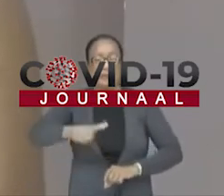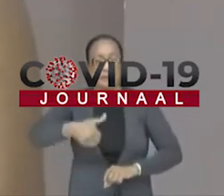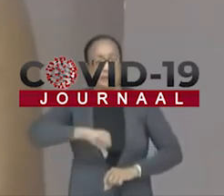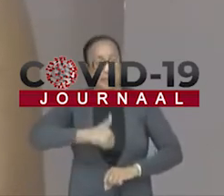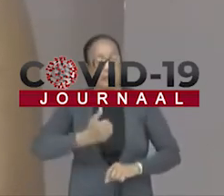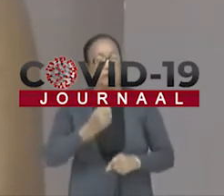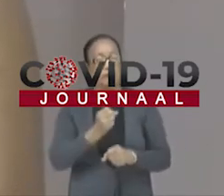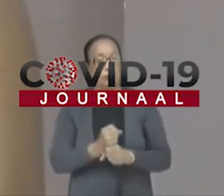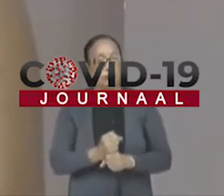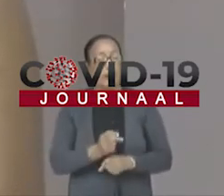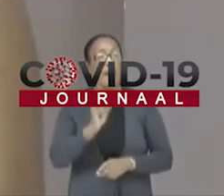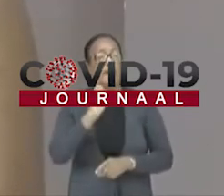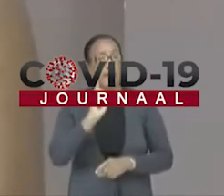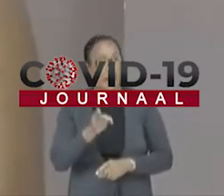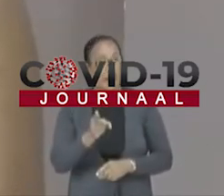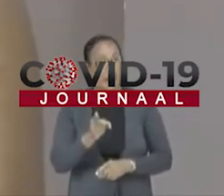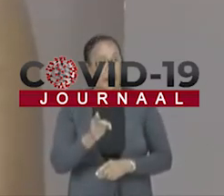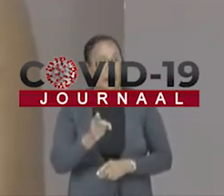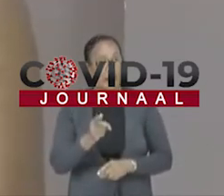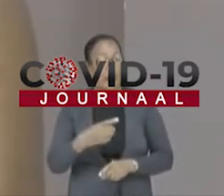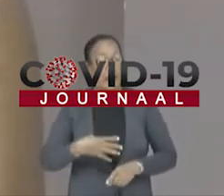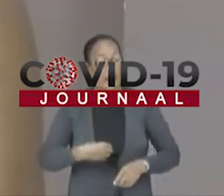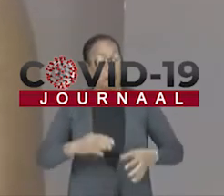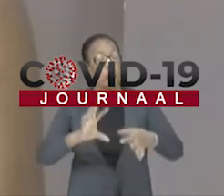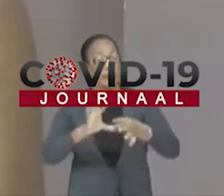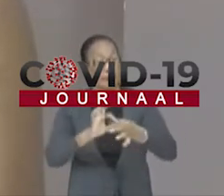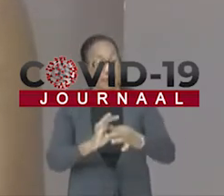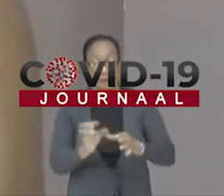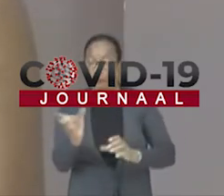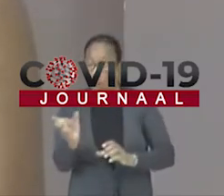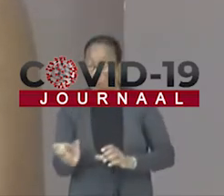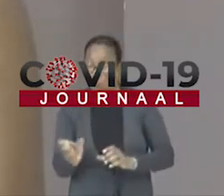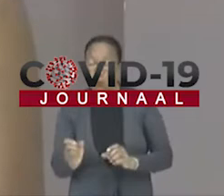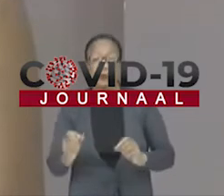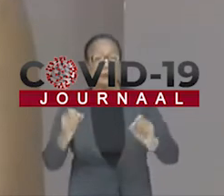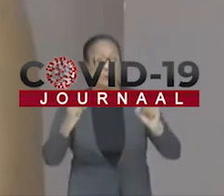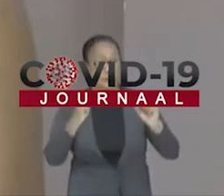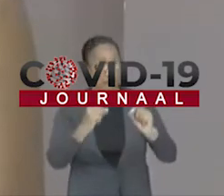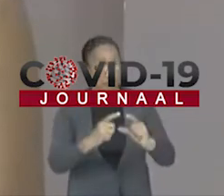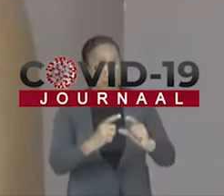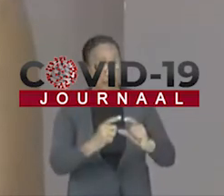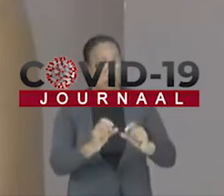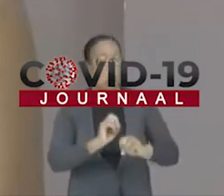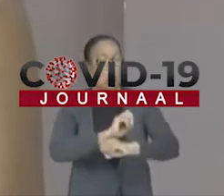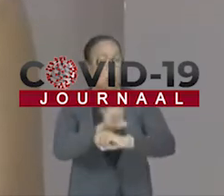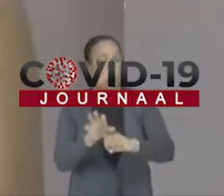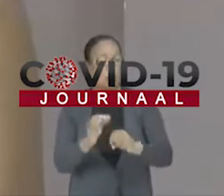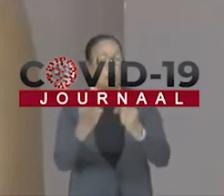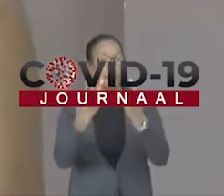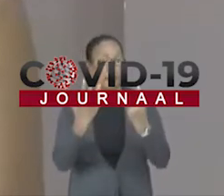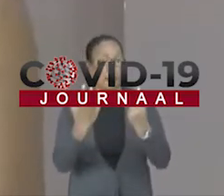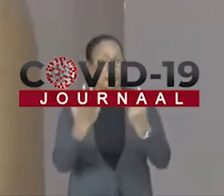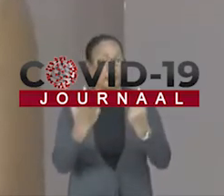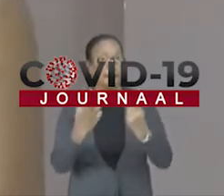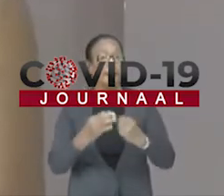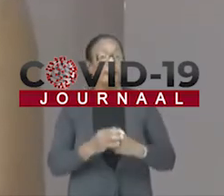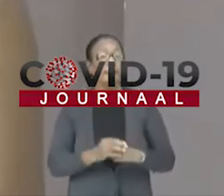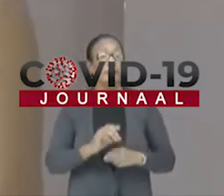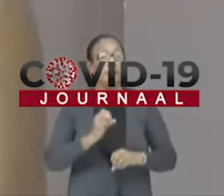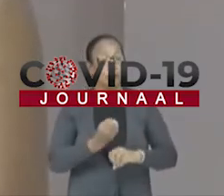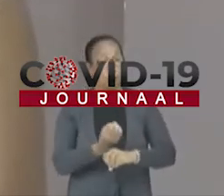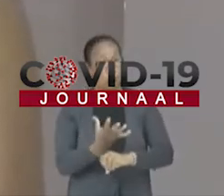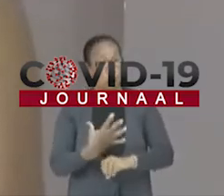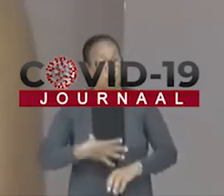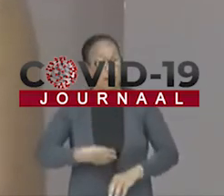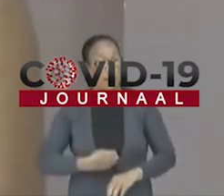er rekening mee dat indien u in contact bent geweest met iemand die besmet is met het COVID-19-virus en u dus symptomen heeft, dat u dus